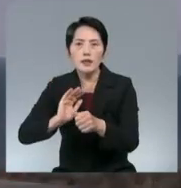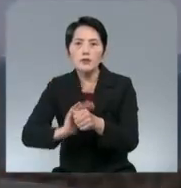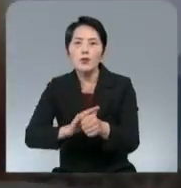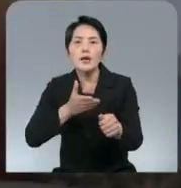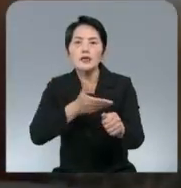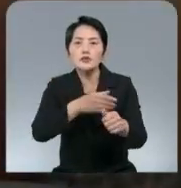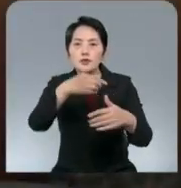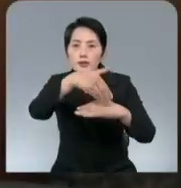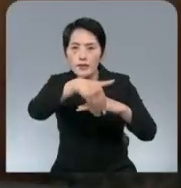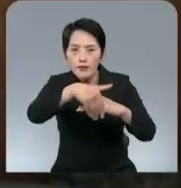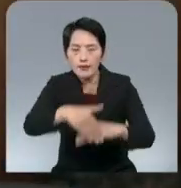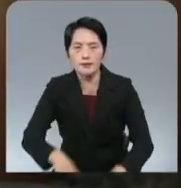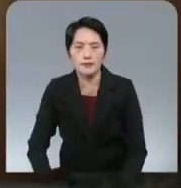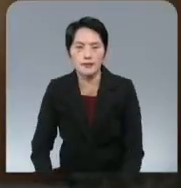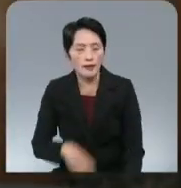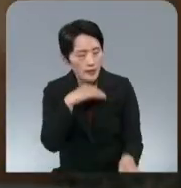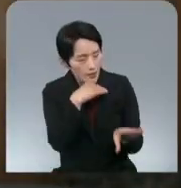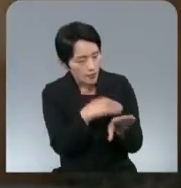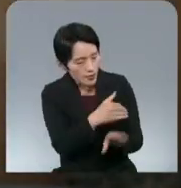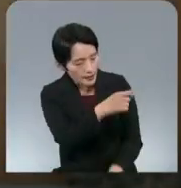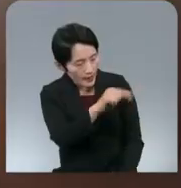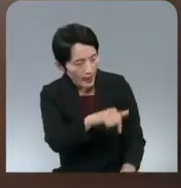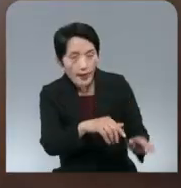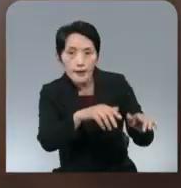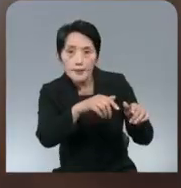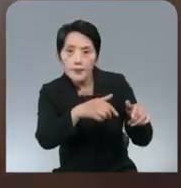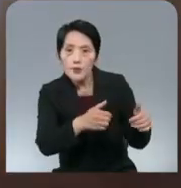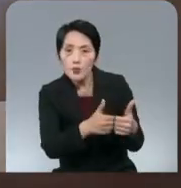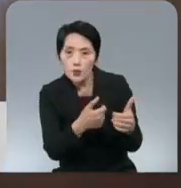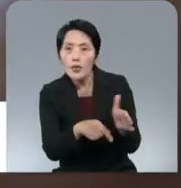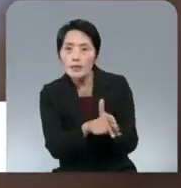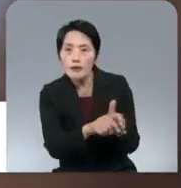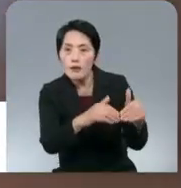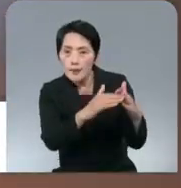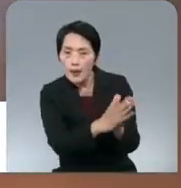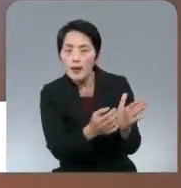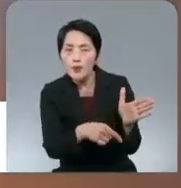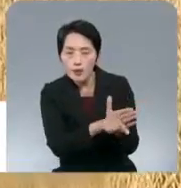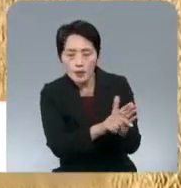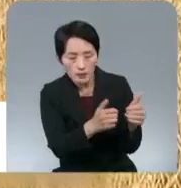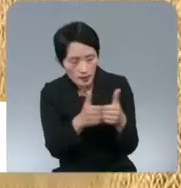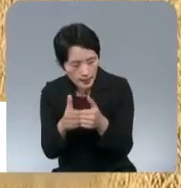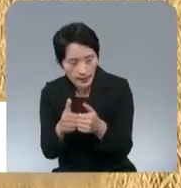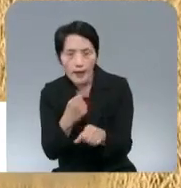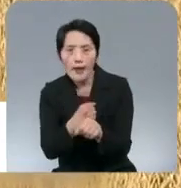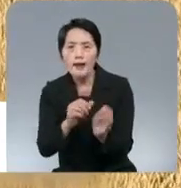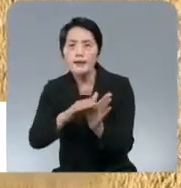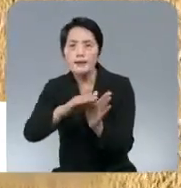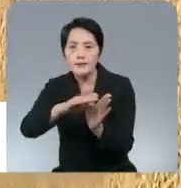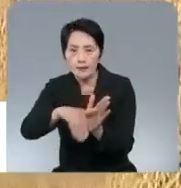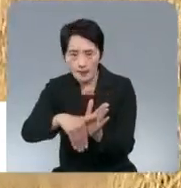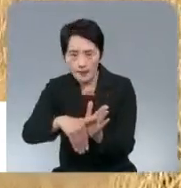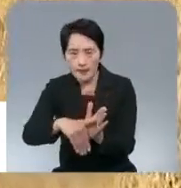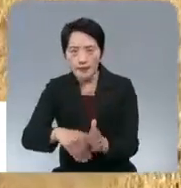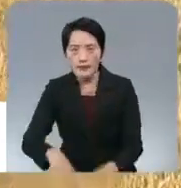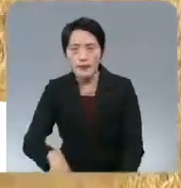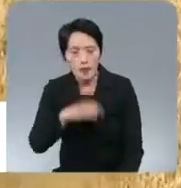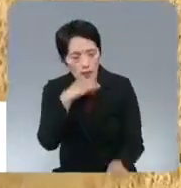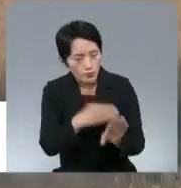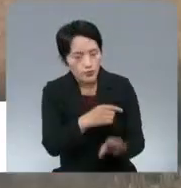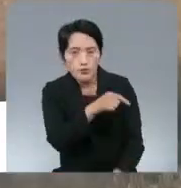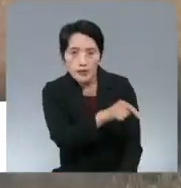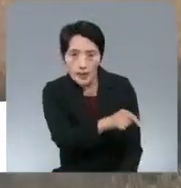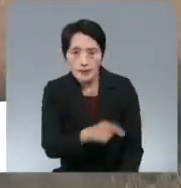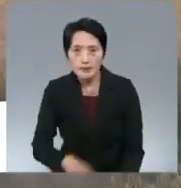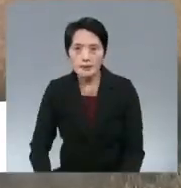đồng thời công bố phương án hợp tác Liên chiều trong lĩnh vực kinh tế chính trị và quân sự tương ứng với từng giai đoạn cụ thể trong giai đoạn đầu khi